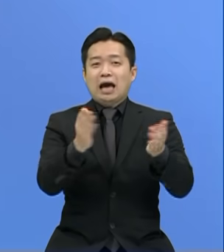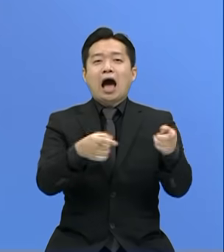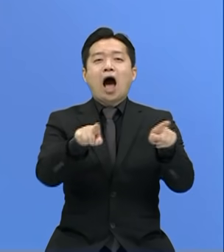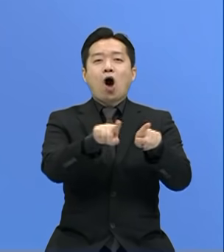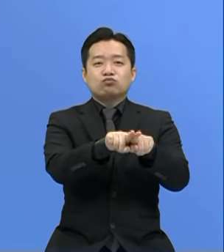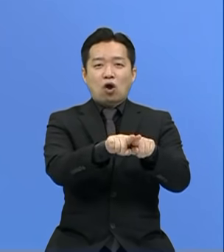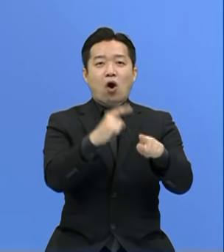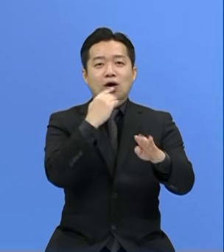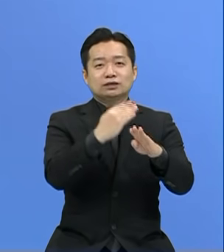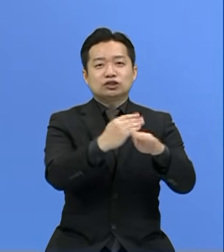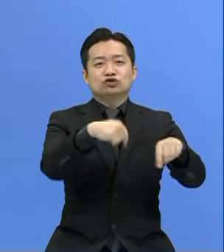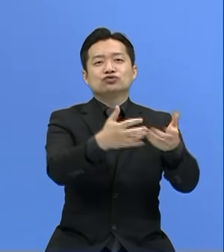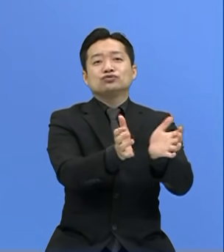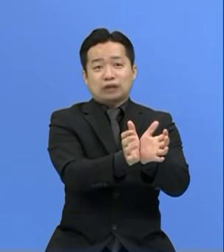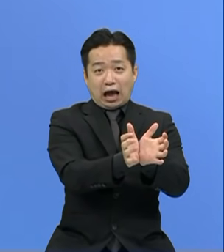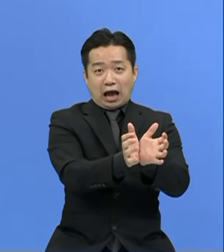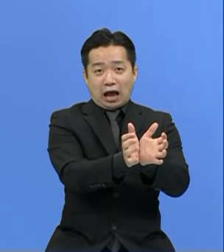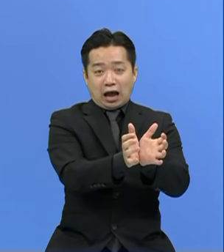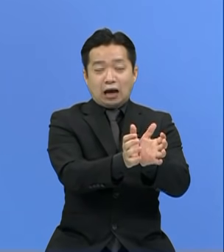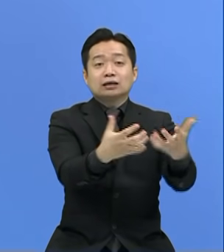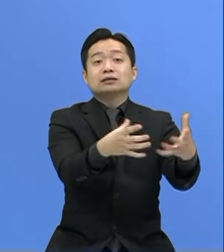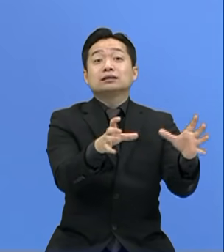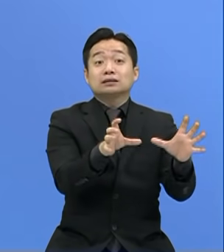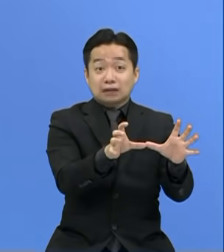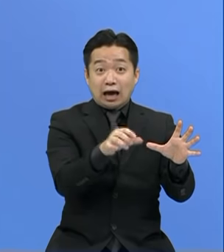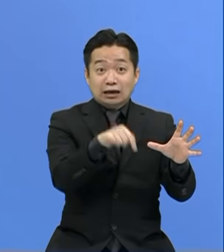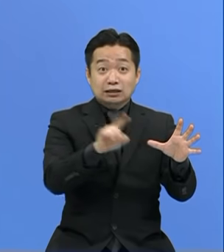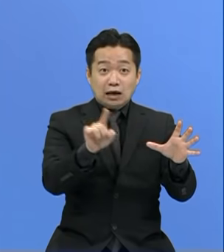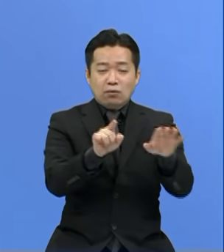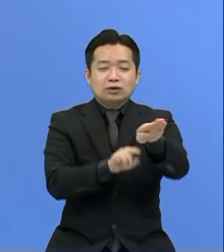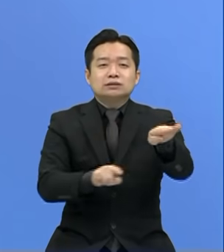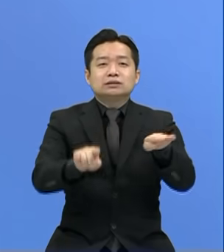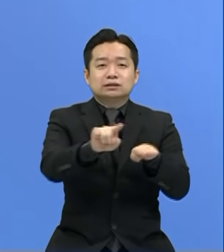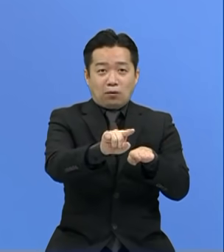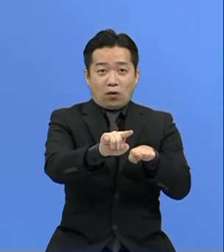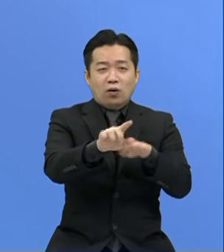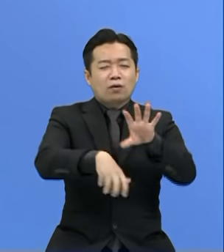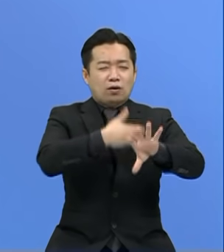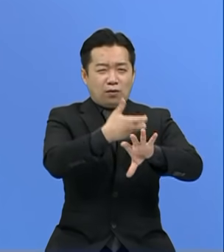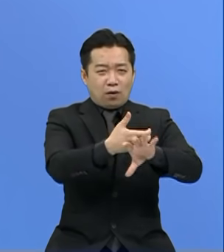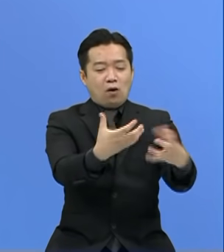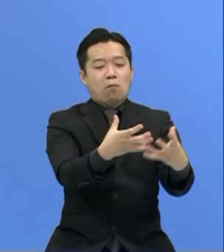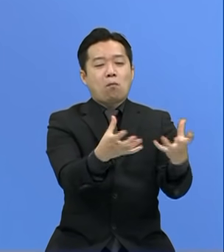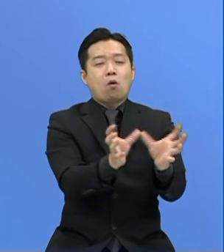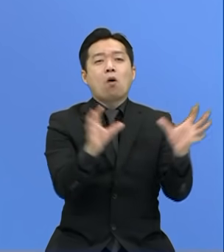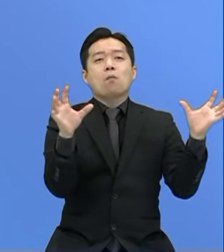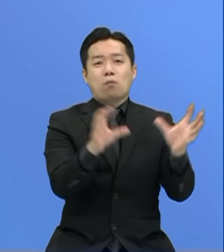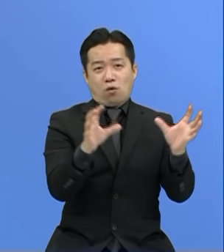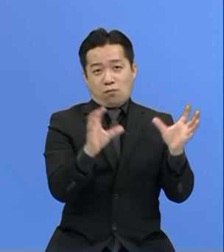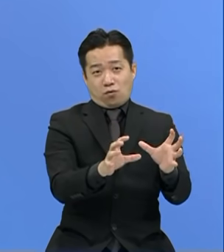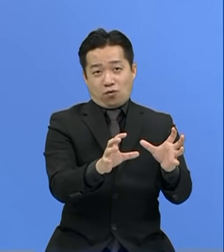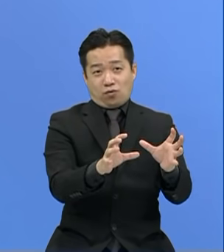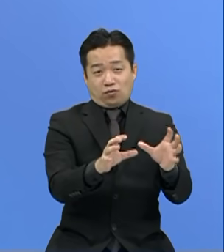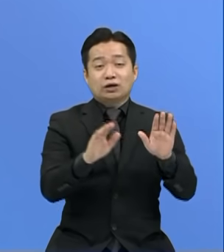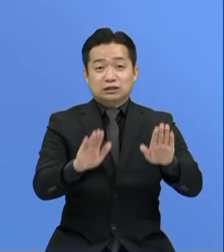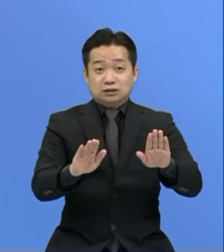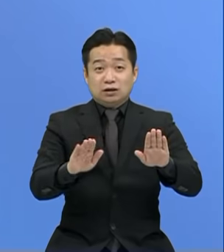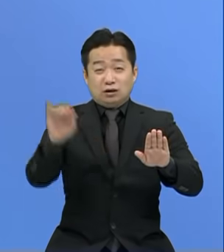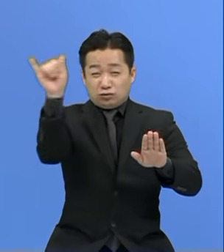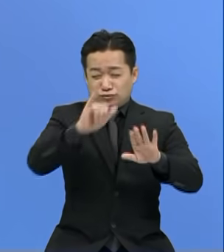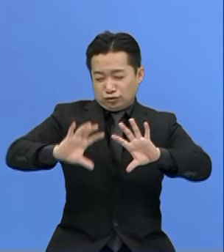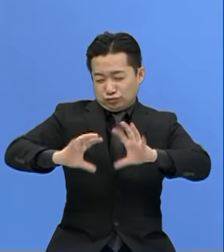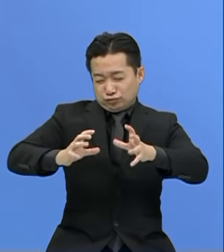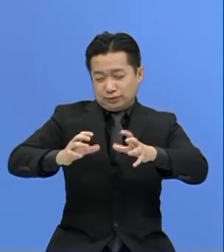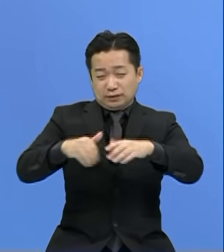더불어민주당이라고 하는 이 하나의 정치 세력, 개혁, 진보, 혁신 세력들이 국가 경영을 다시 책임지겠다는